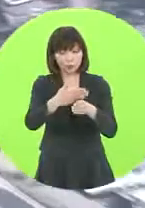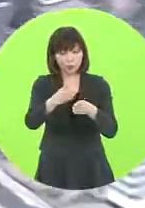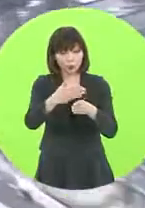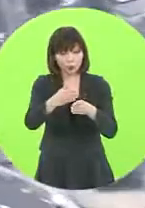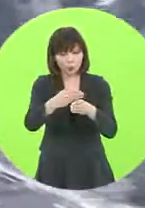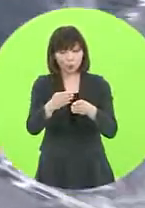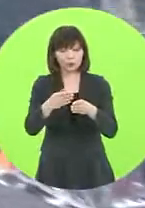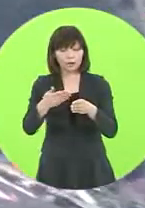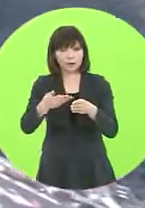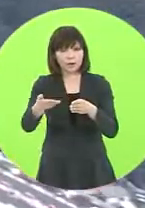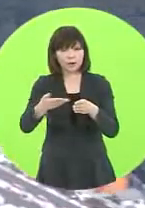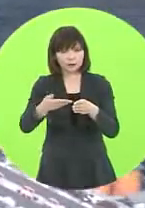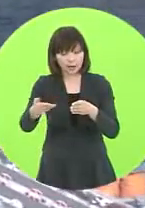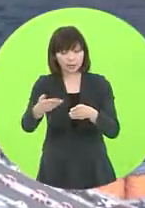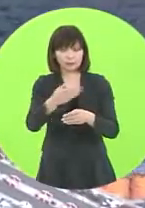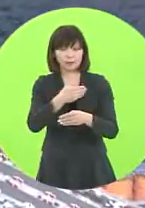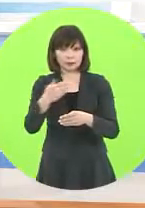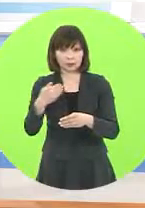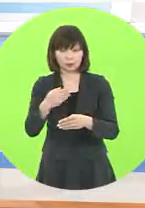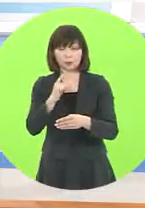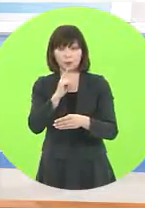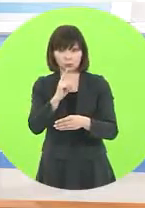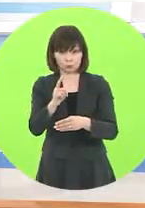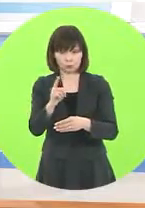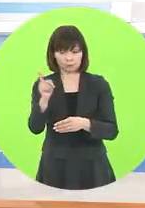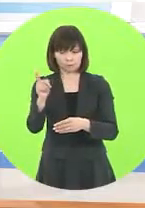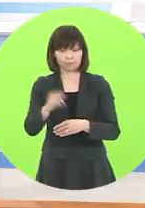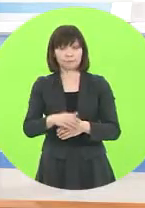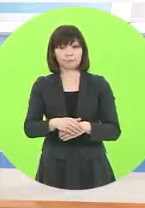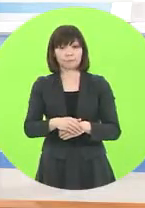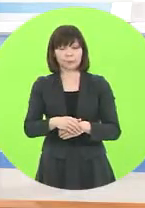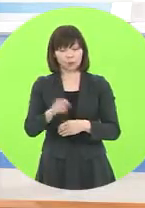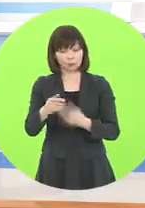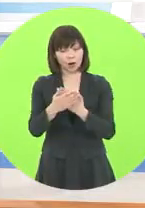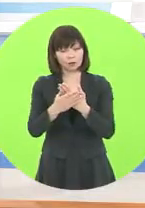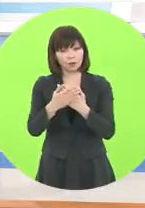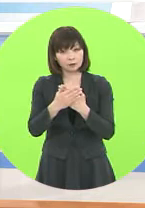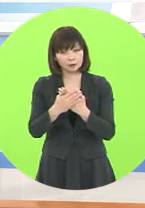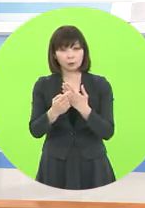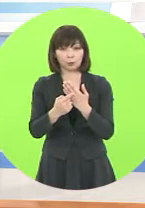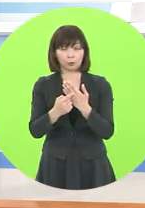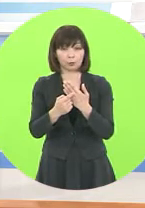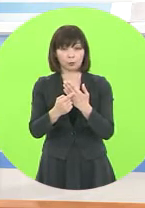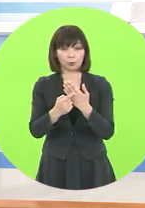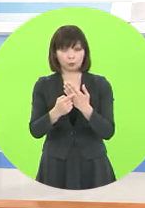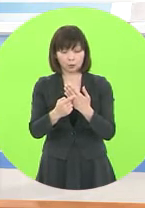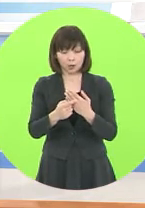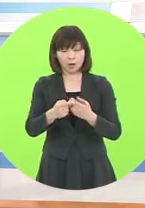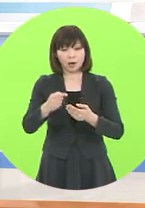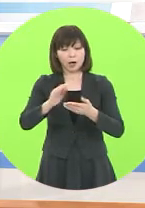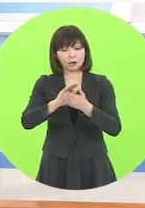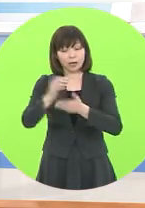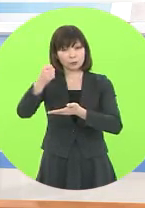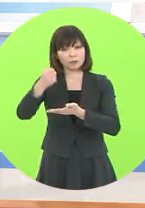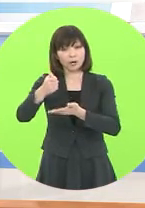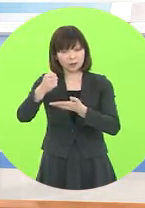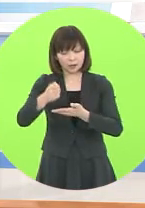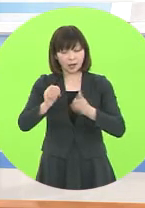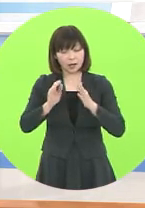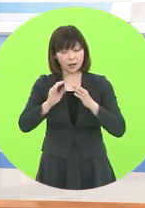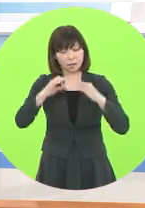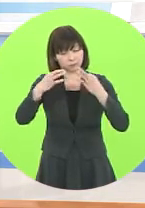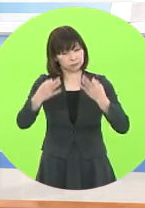ローン返済が可能だとしています。ここは大切なポイントで、決して余裕があるとは言えない県の財政の中